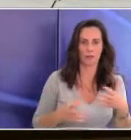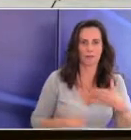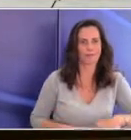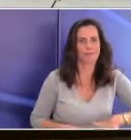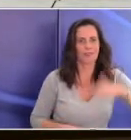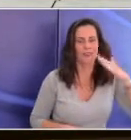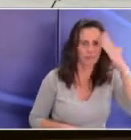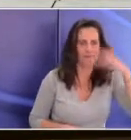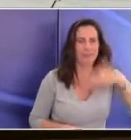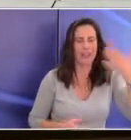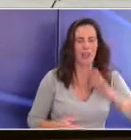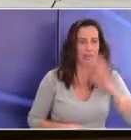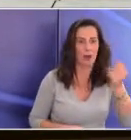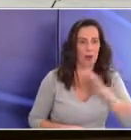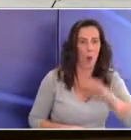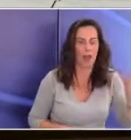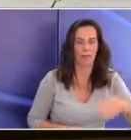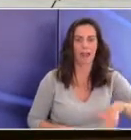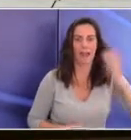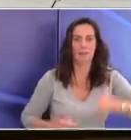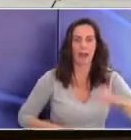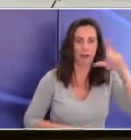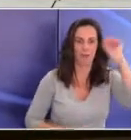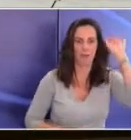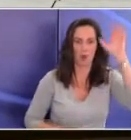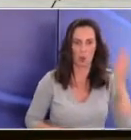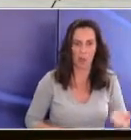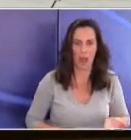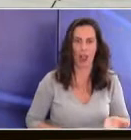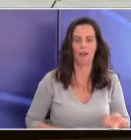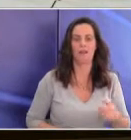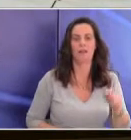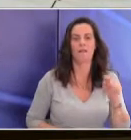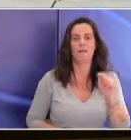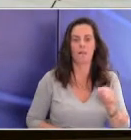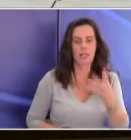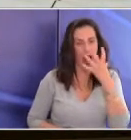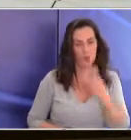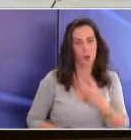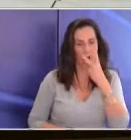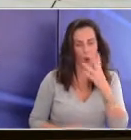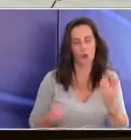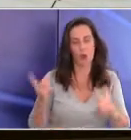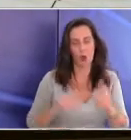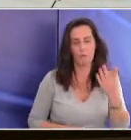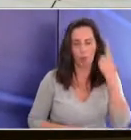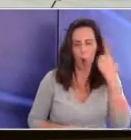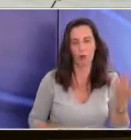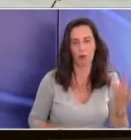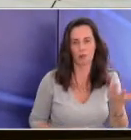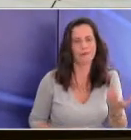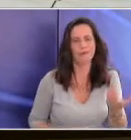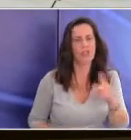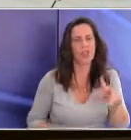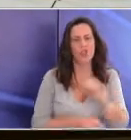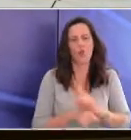נראה לי קבוצת ילדותו של כמעט כל אחד במדינת ישראל, וזה עצוב לראות מה שקורה, אבל אתה יודע, אני שוב